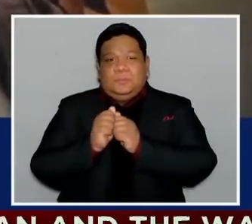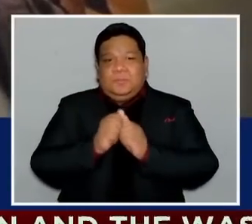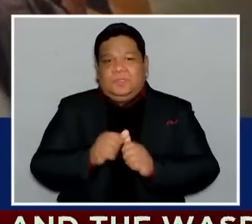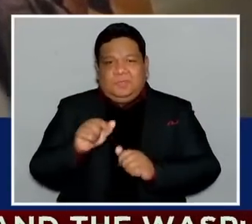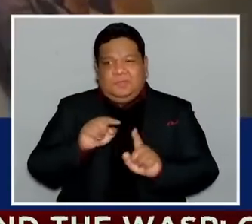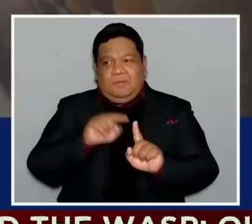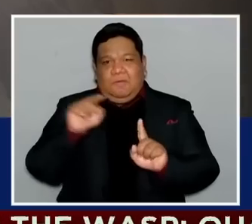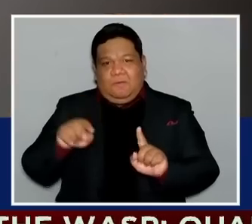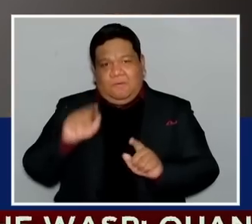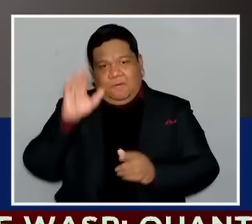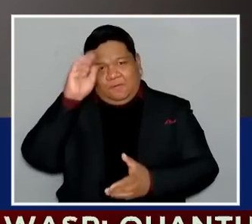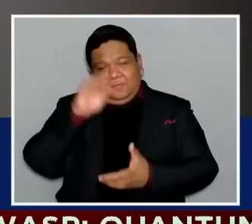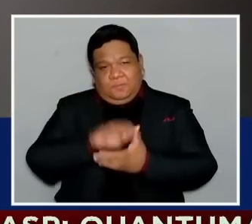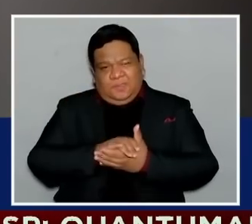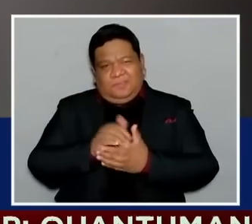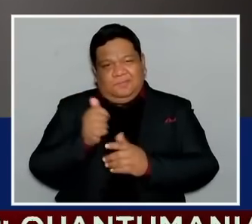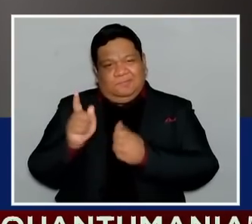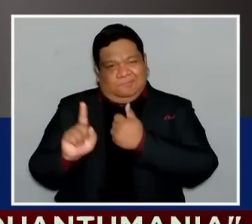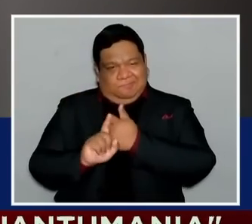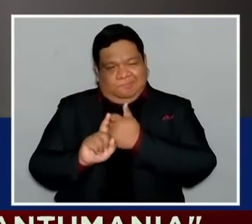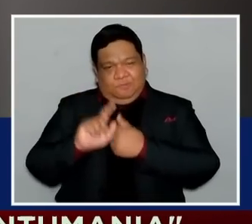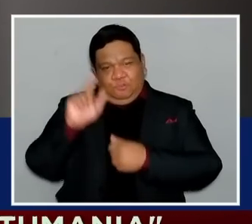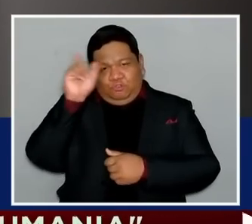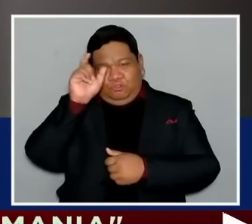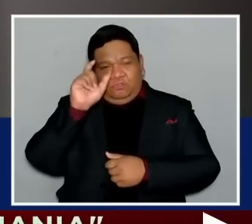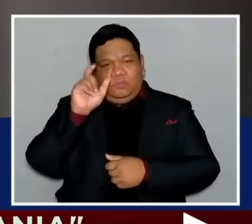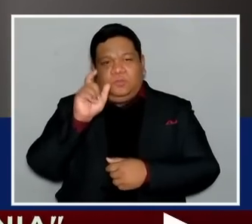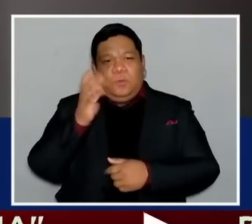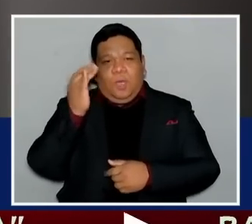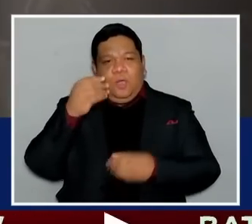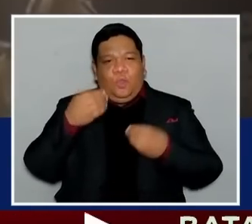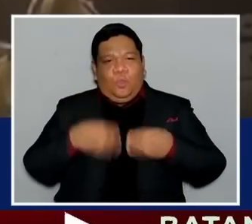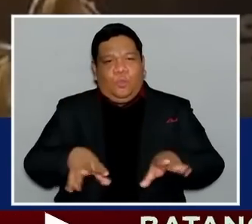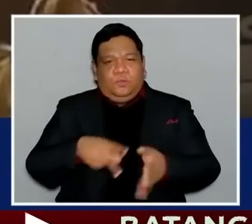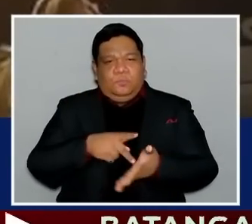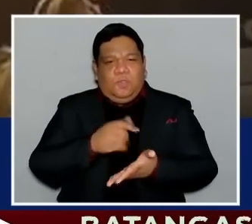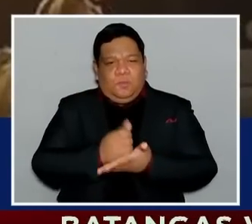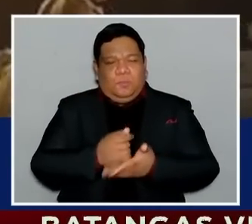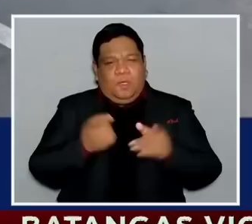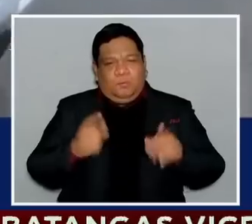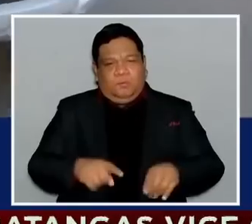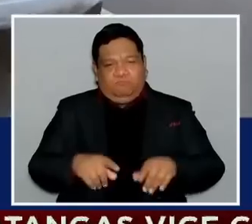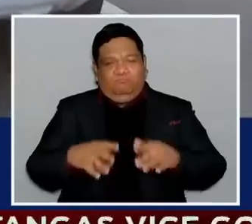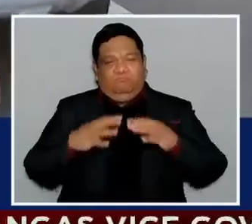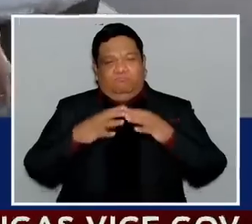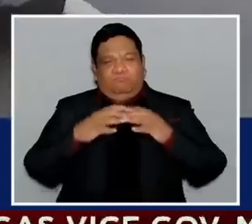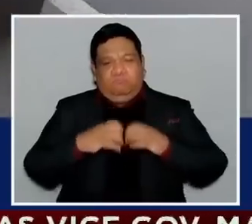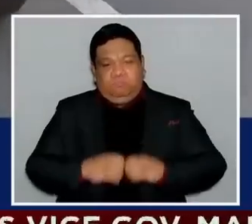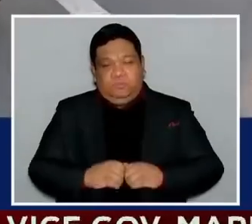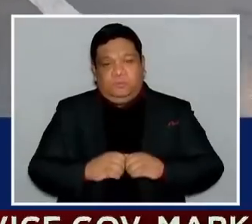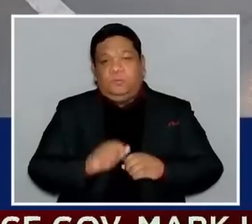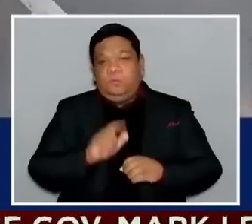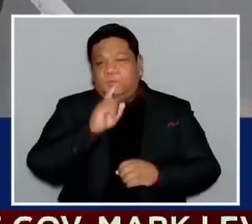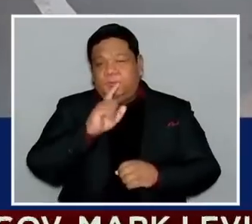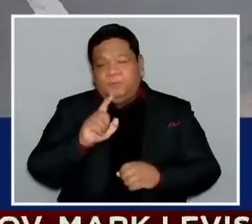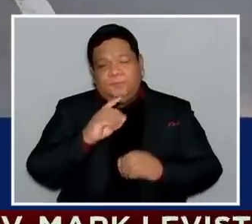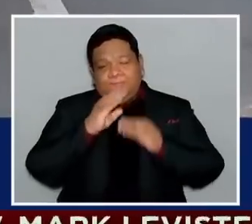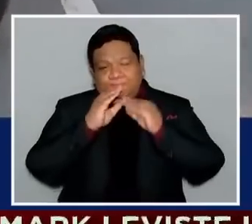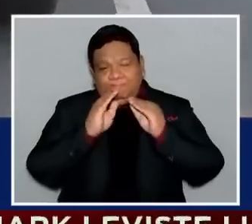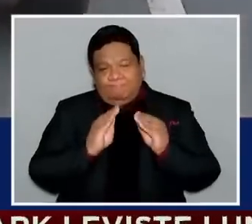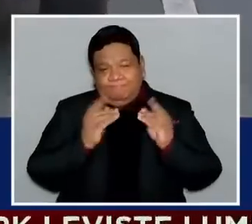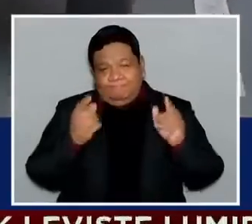si Gurol Tescan dahil nawala ang passport ito sa nangyaring pagguho. Bagamat malungkot ang nangyari, kinatuwa ni Tatay William